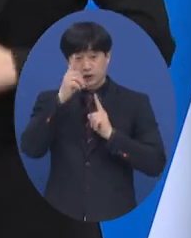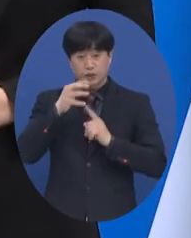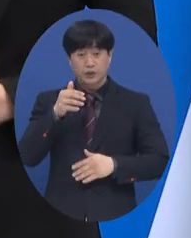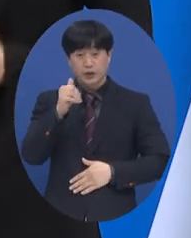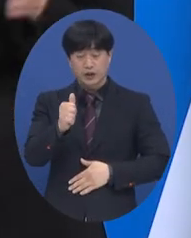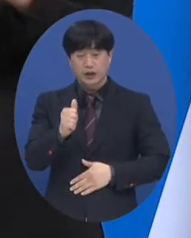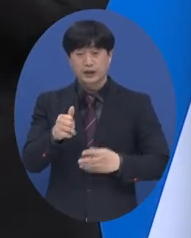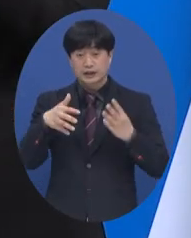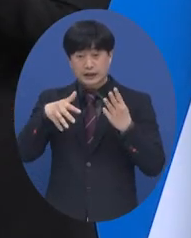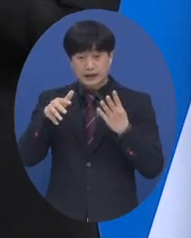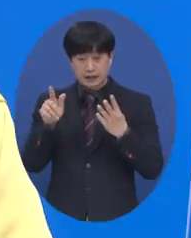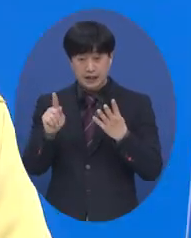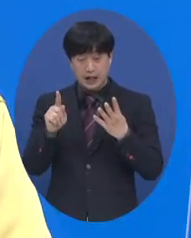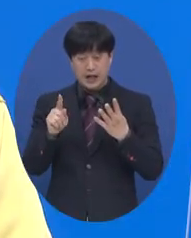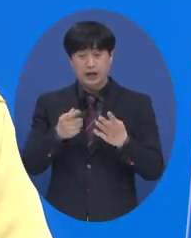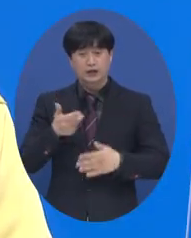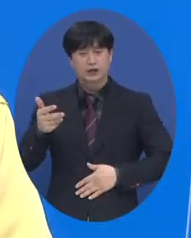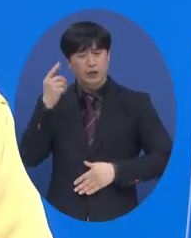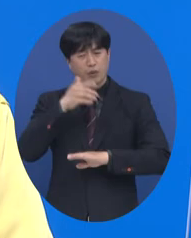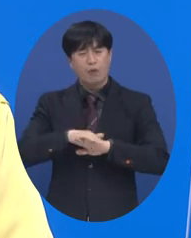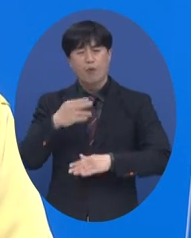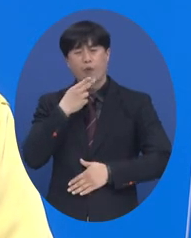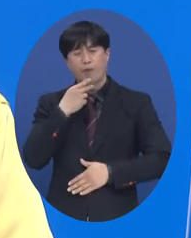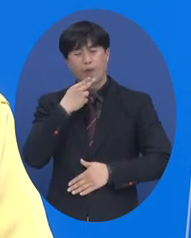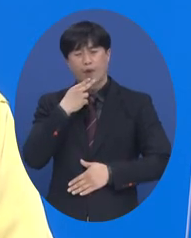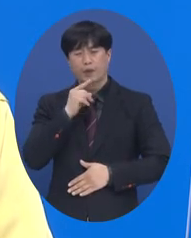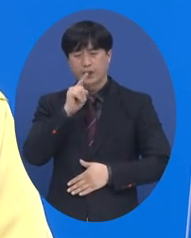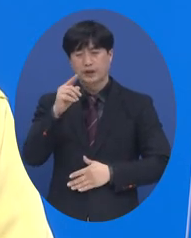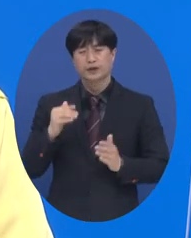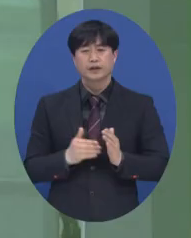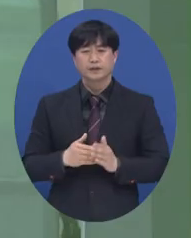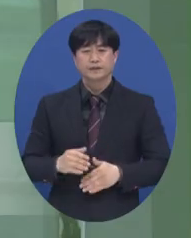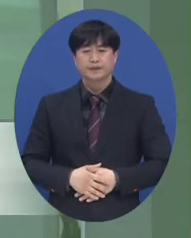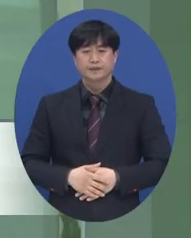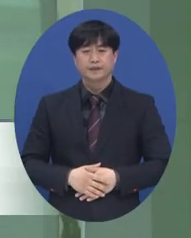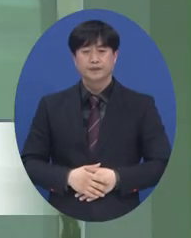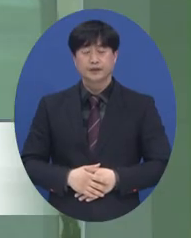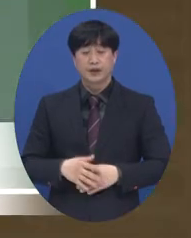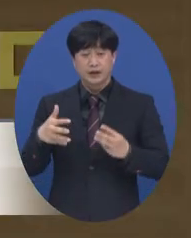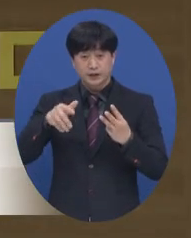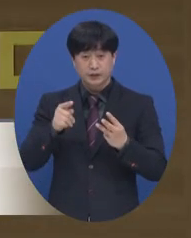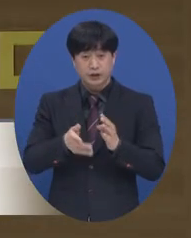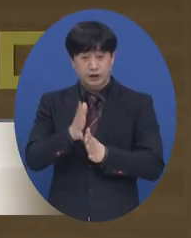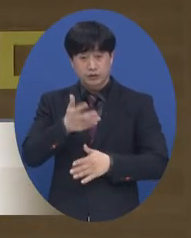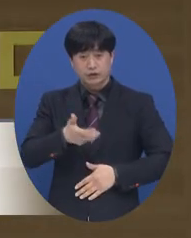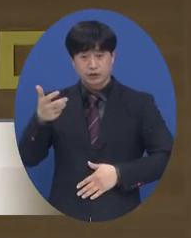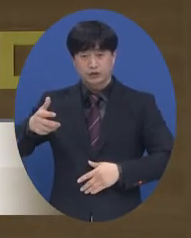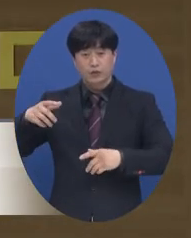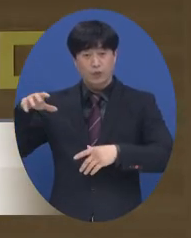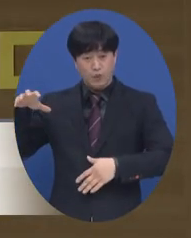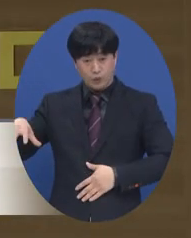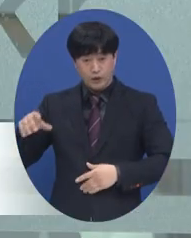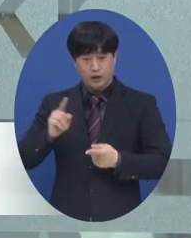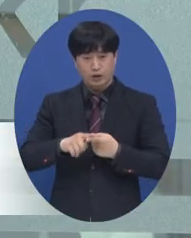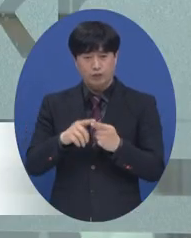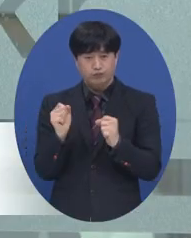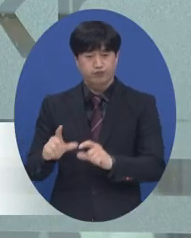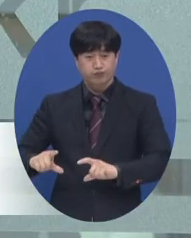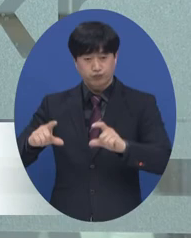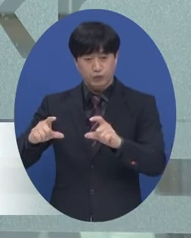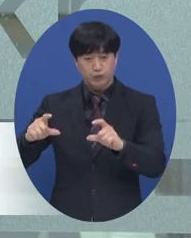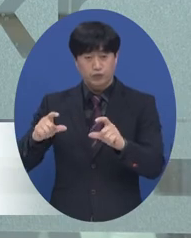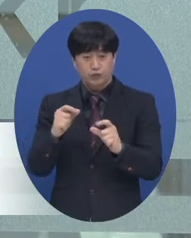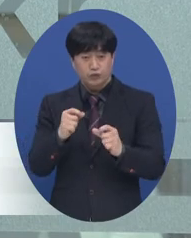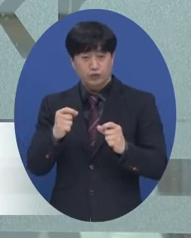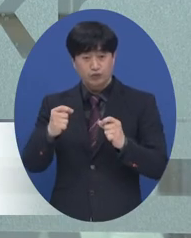이재명 지사는 4차 이전 계획은 더 이상 없다고 언급했습니다. 이들 3차 기관들의 이전지에 대해선 북동부